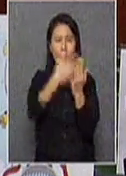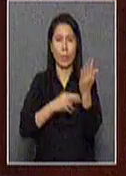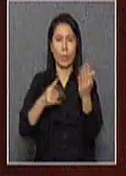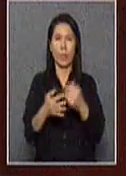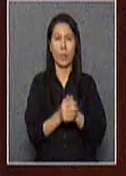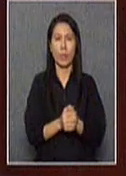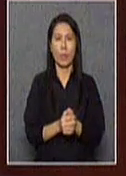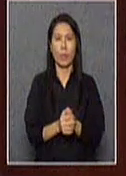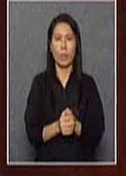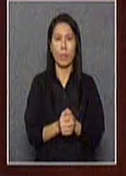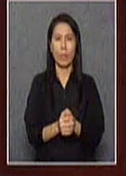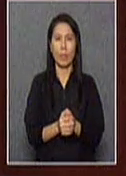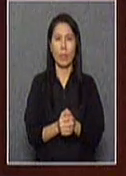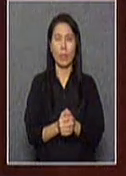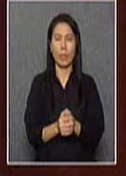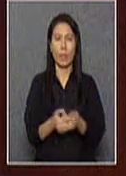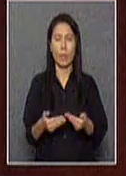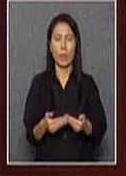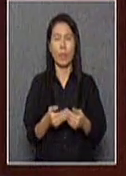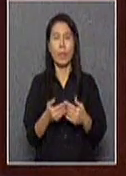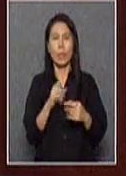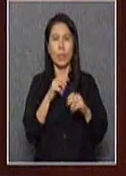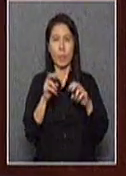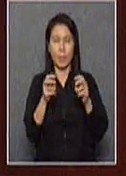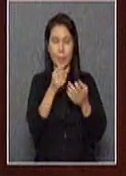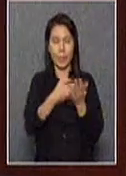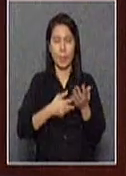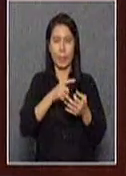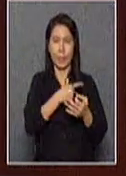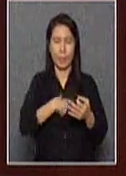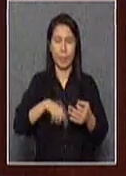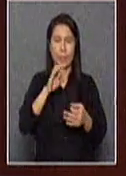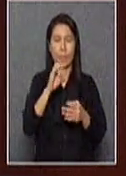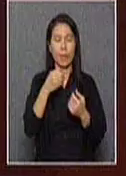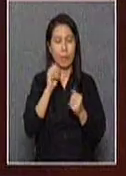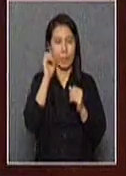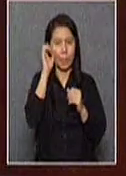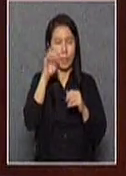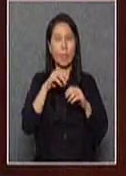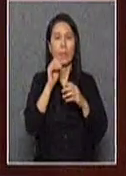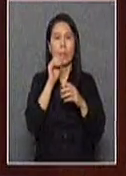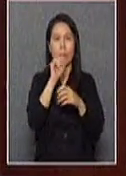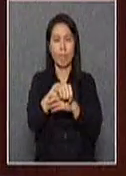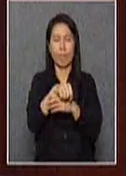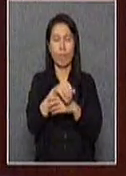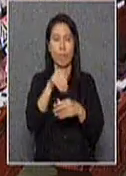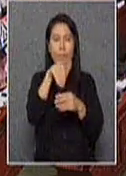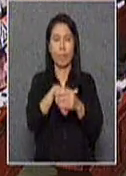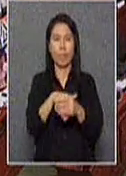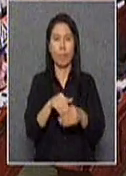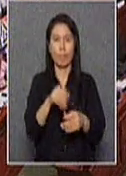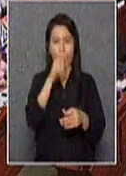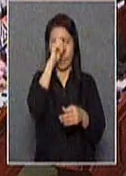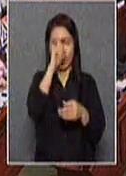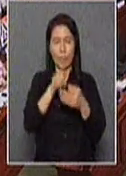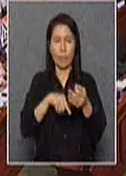案。 現場各位提出的待決議題是陳志全議員動議的修正案，予以通過。現在付諸表決。陳偉業議員要